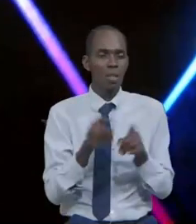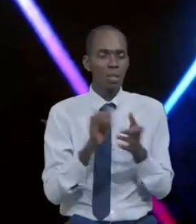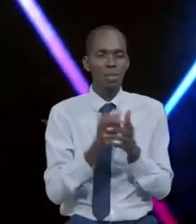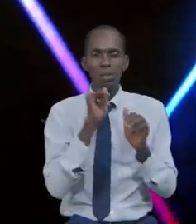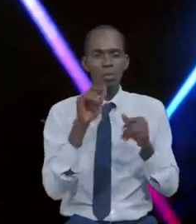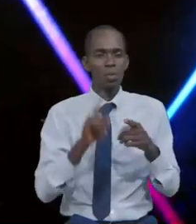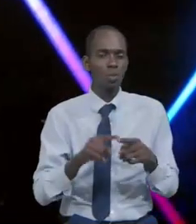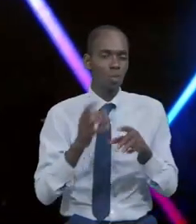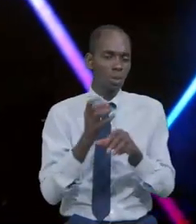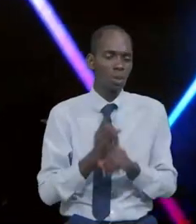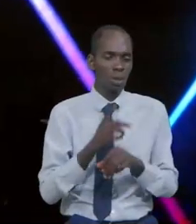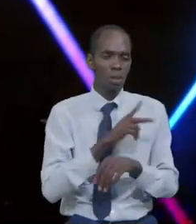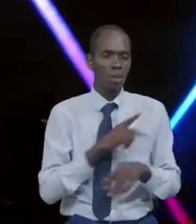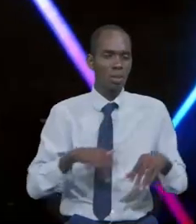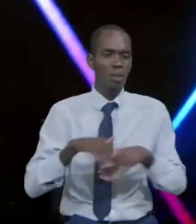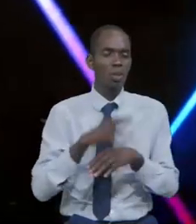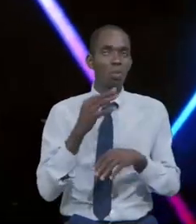hériter le royaume de Dieu.